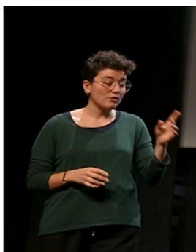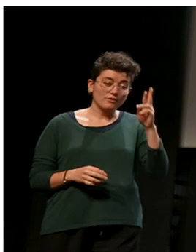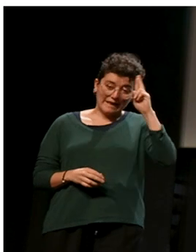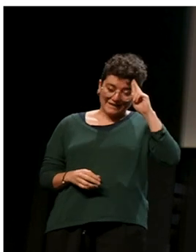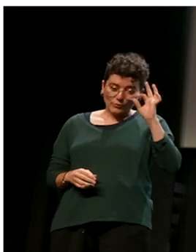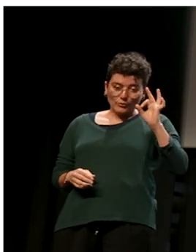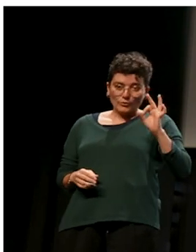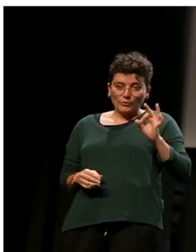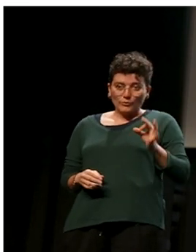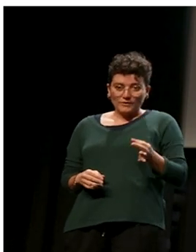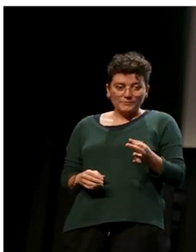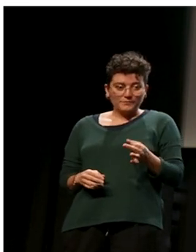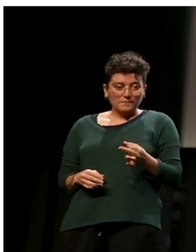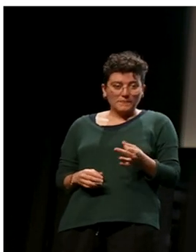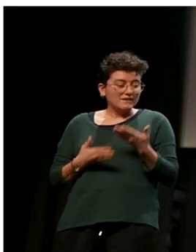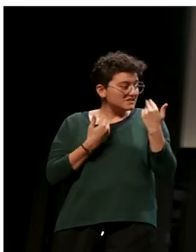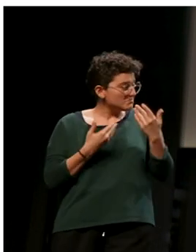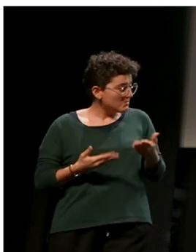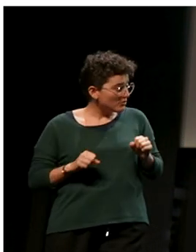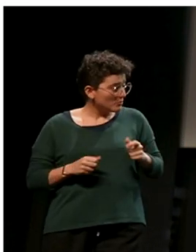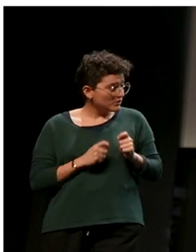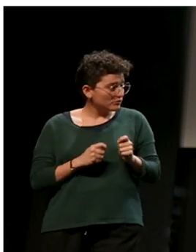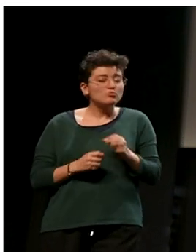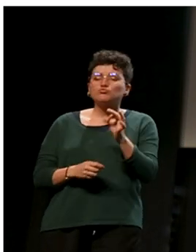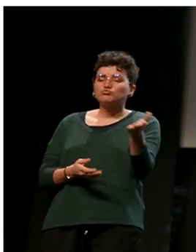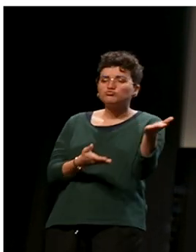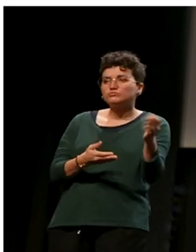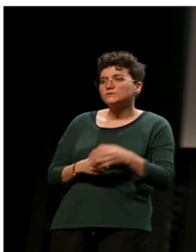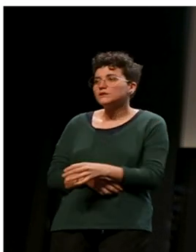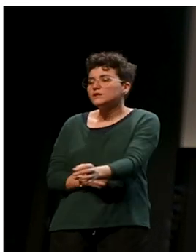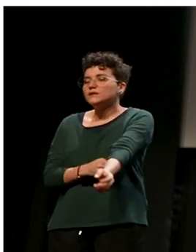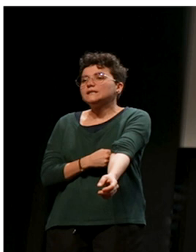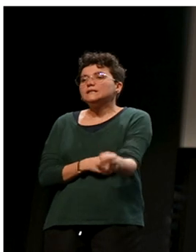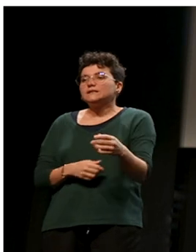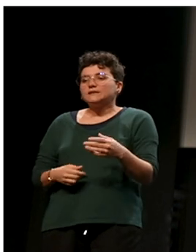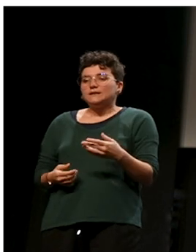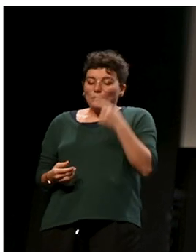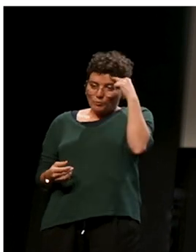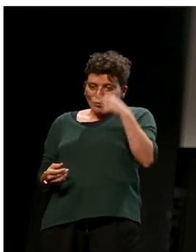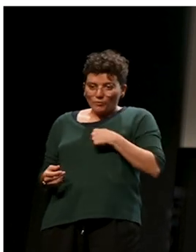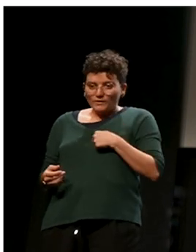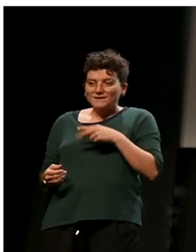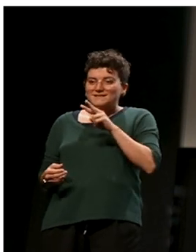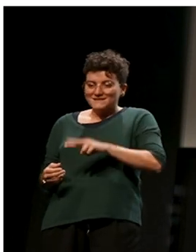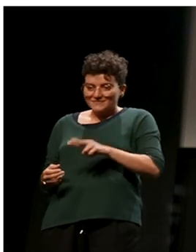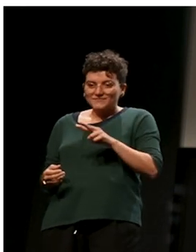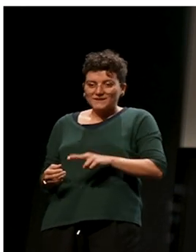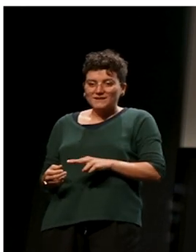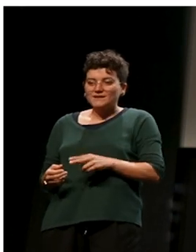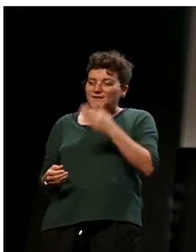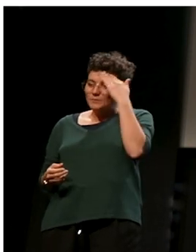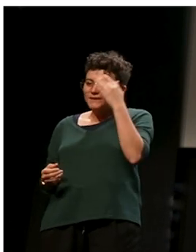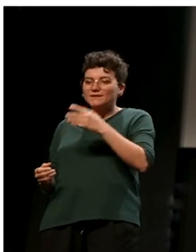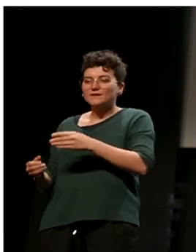c'est que, enfin, je sais pas si on doit l'aborder maintenant, pour moi, c'est aussi justement on enlève une barrière à l'entrée dans le